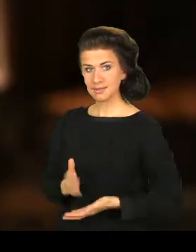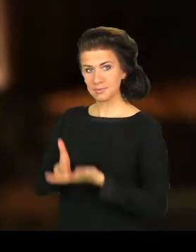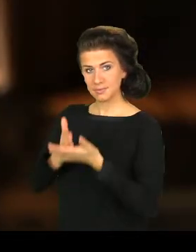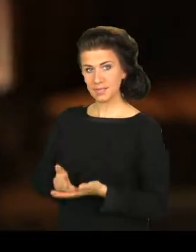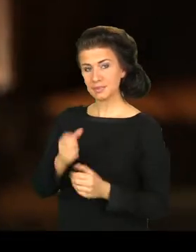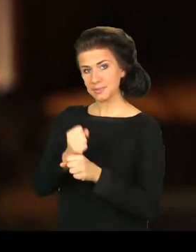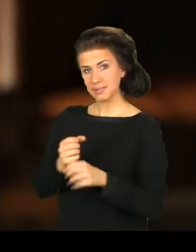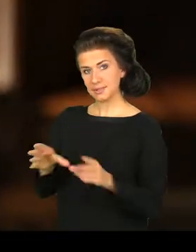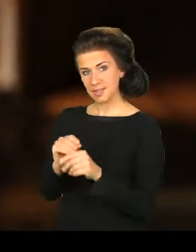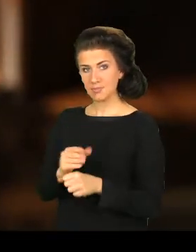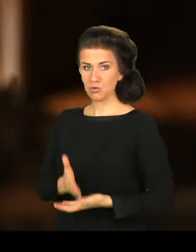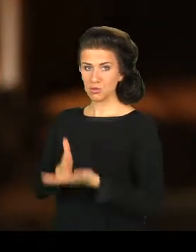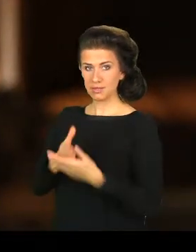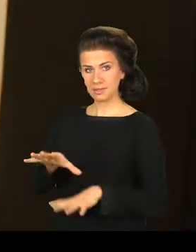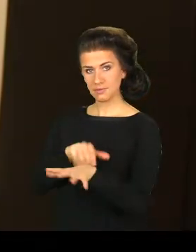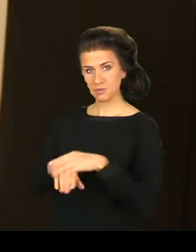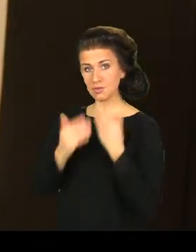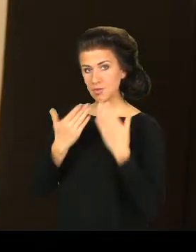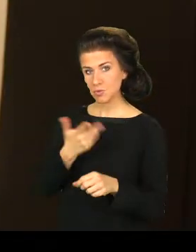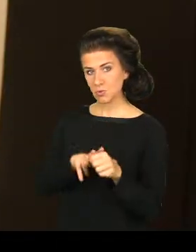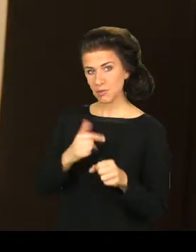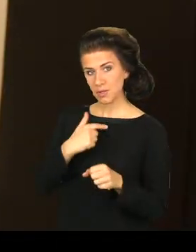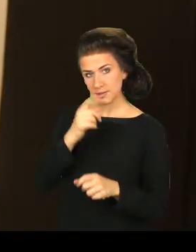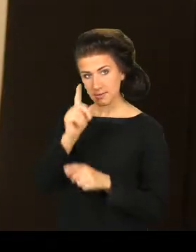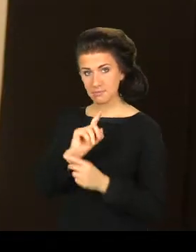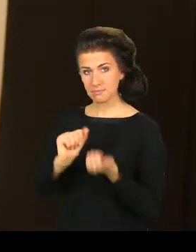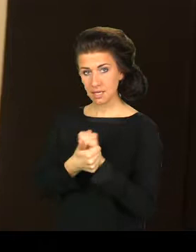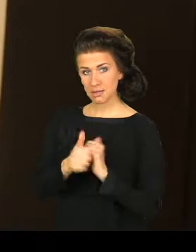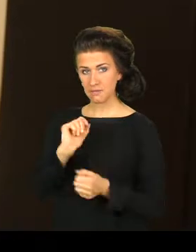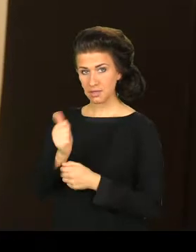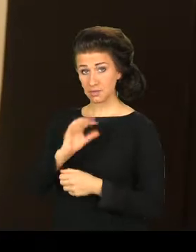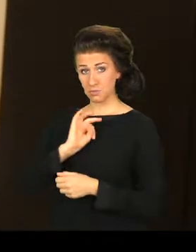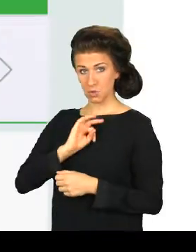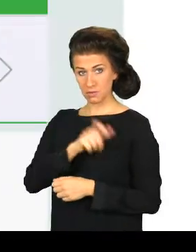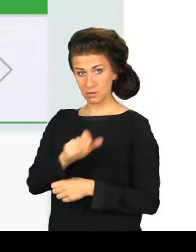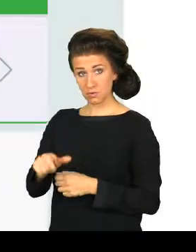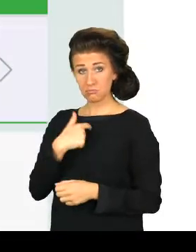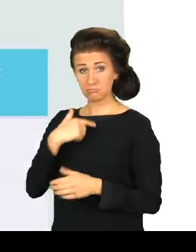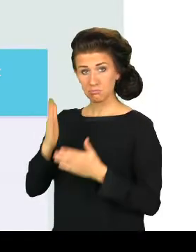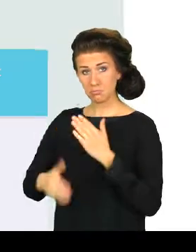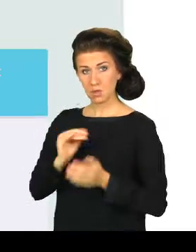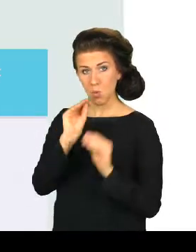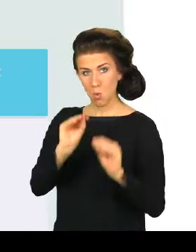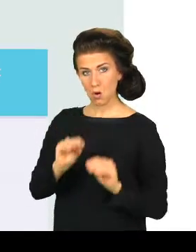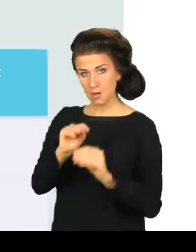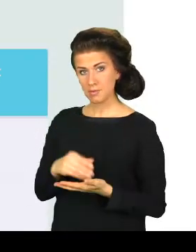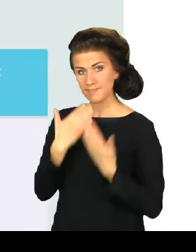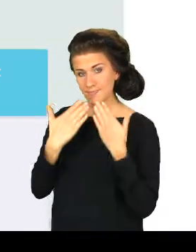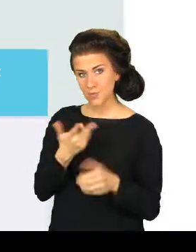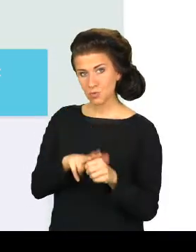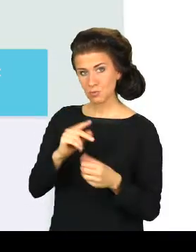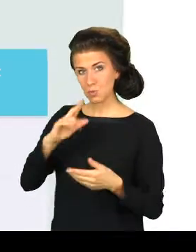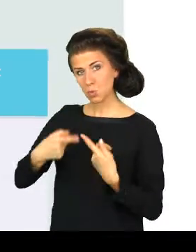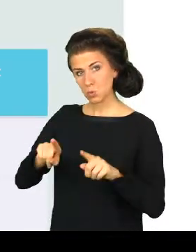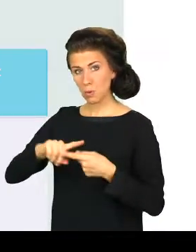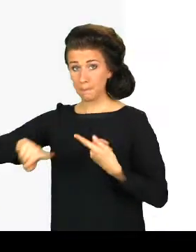rozpocząłem od pracy z doradcą zawodowym, dzięki któremu podjąłem decyzję o zmianie swoich kwalifikacji. Ukończyłem szkolenie, dzięki któremu krótko po